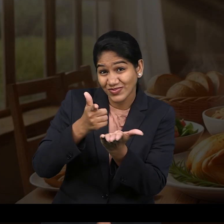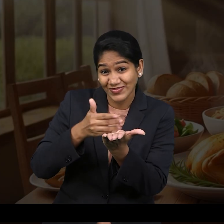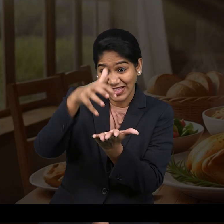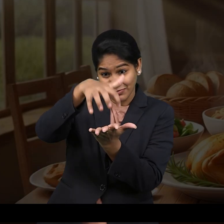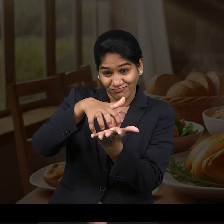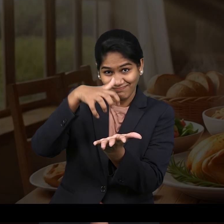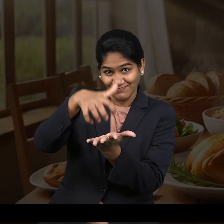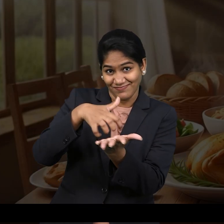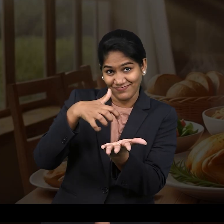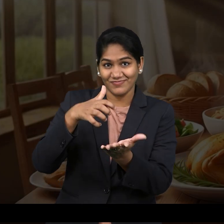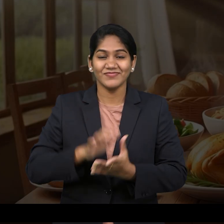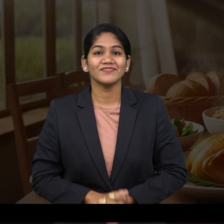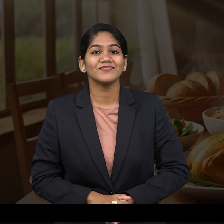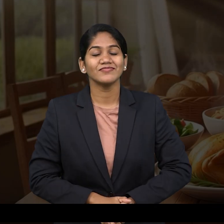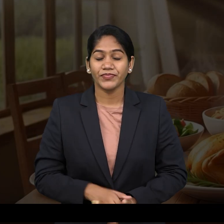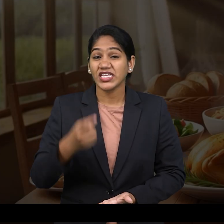దున్నడం,